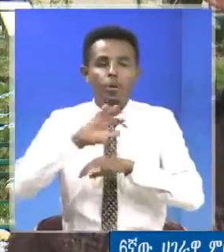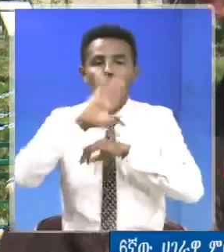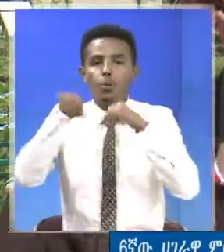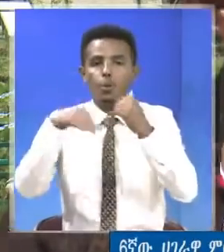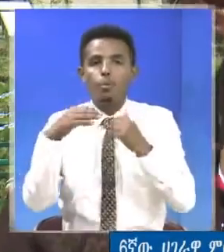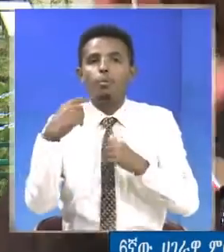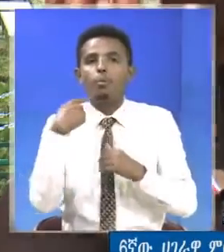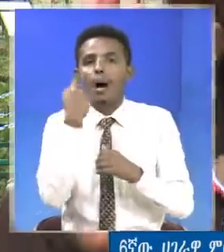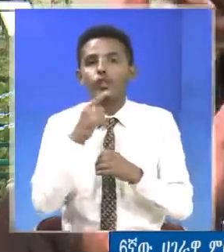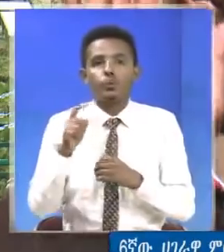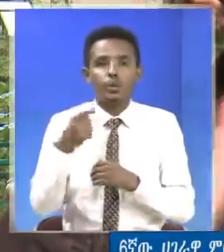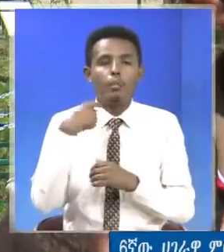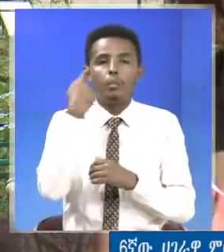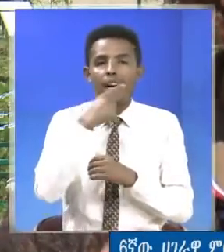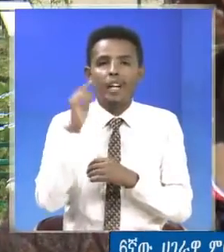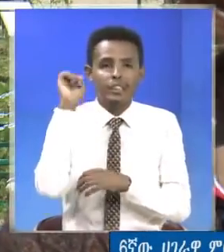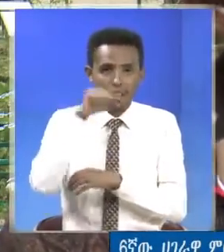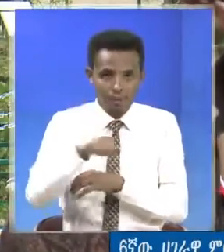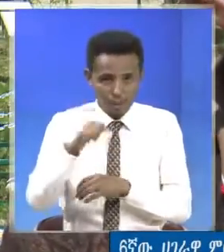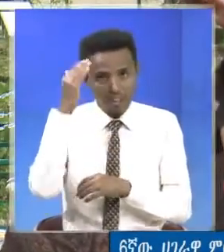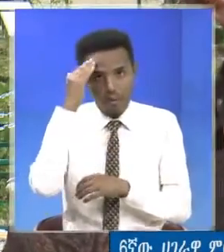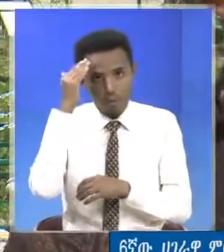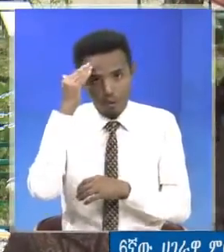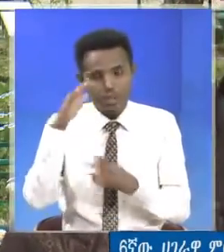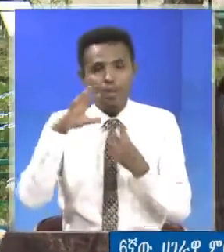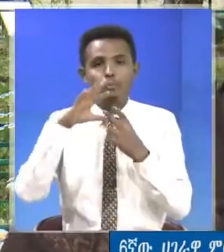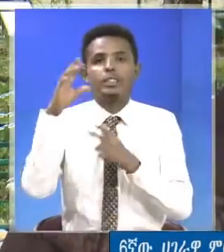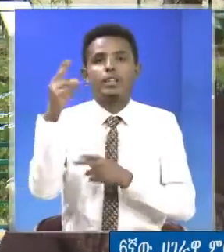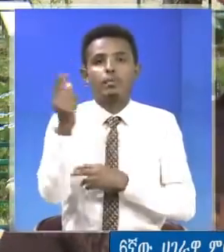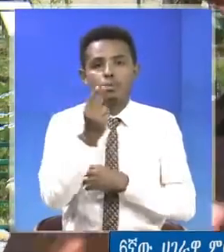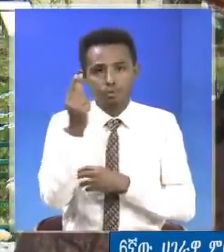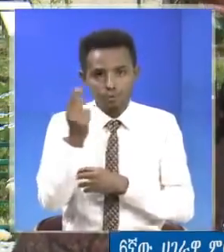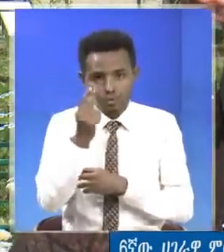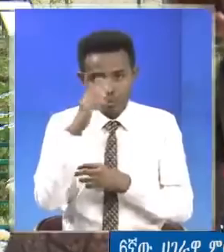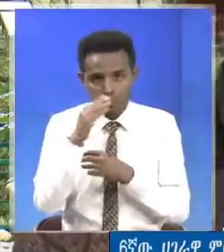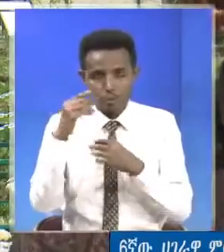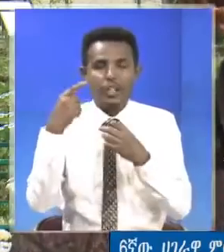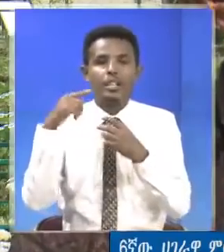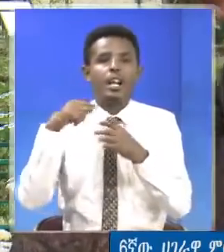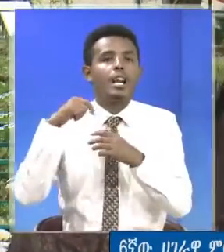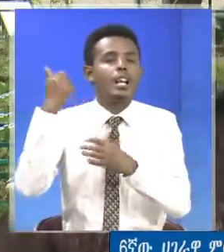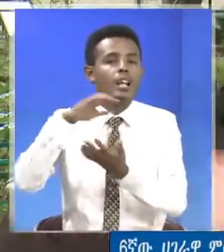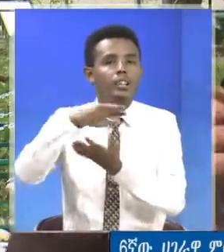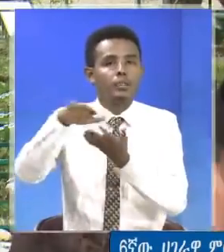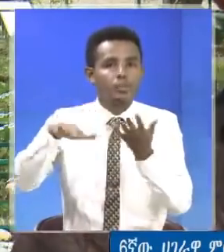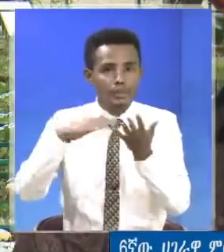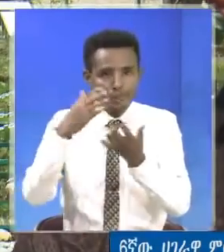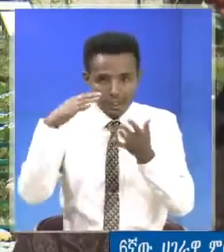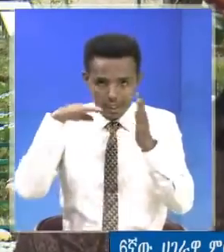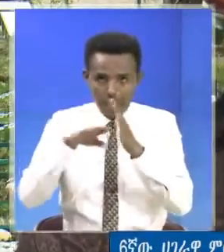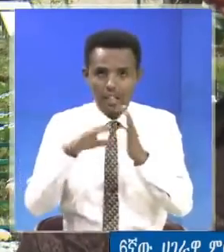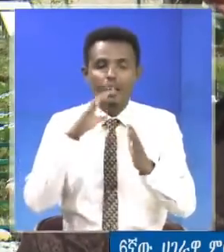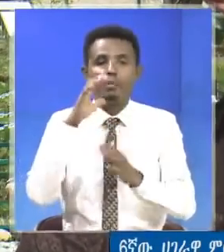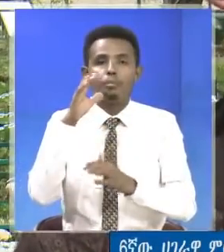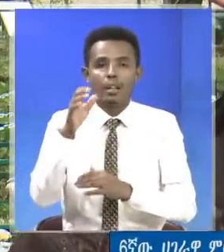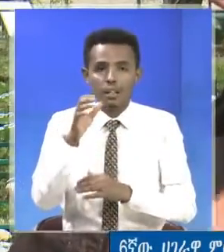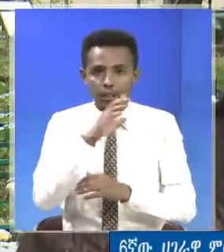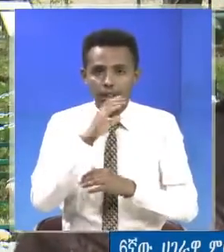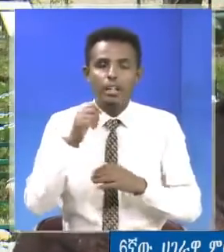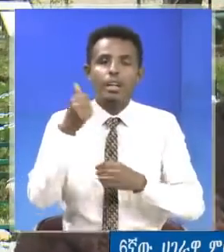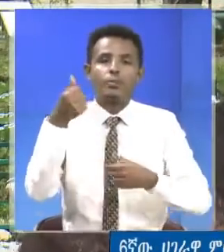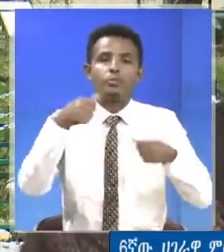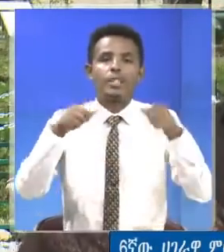አሸናፊው ከተገለጸ በምርጫ ቦርድ ከታወቀ በኋላ በግልጽ በሚዲያ ወደ ሌላ ብጥብጥ እንዳይገባ የራሱ ሚና የሚጫወትበት